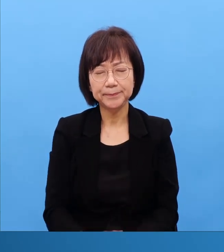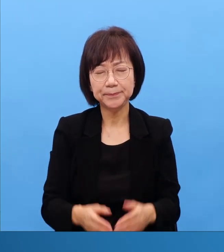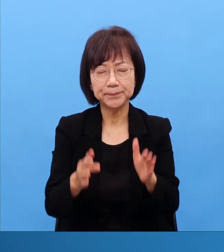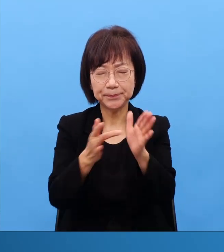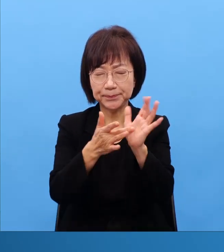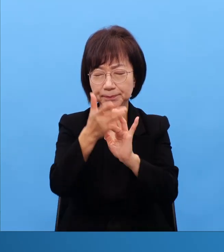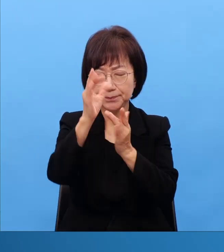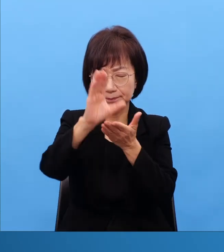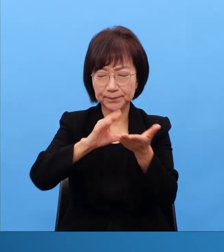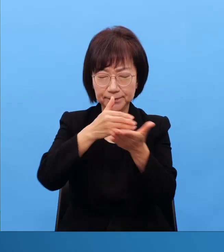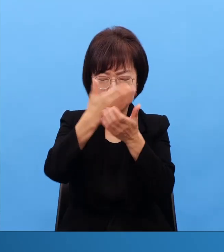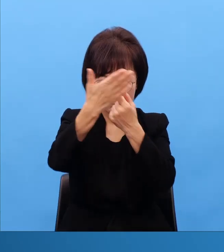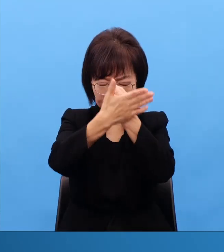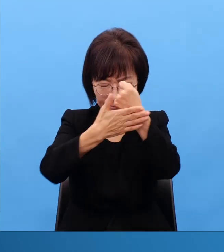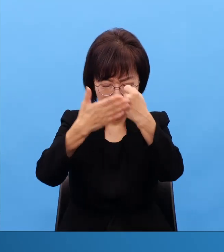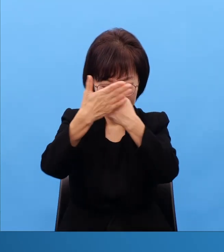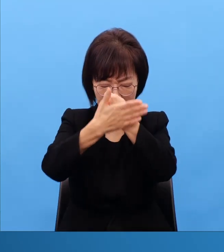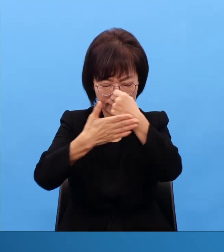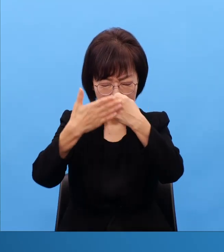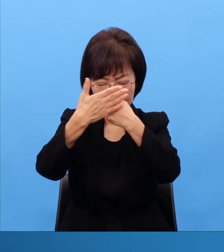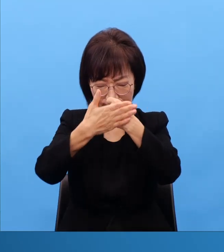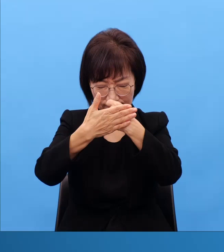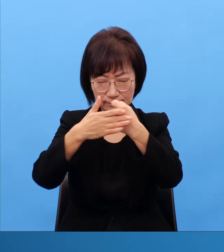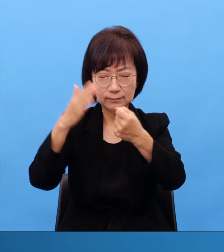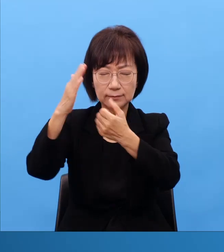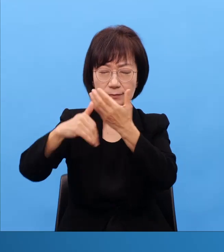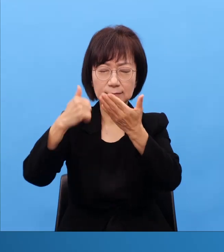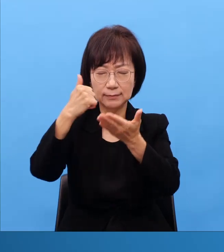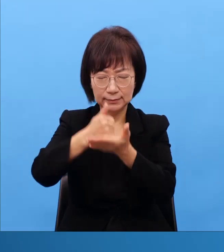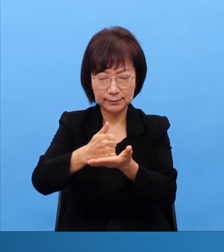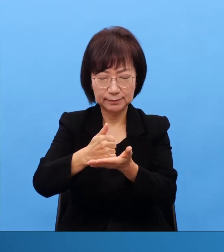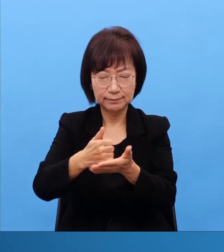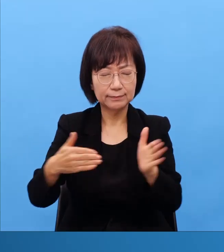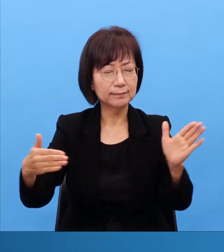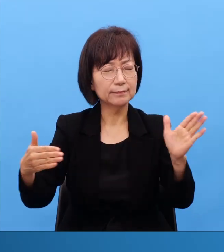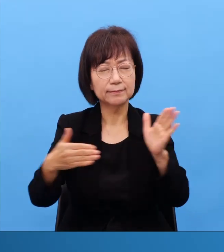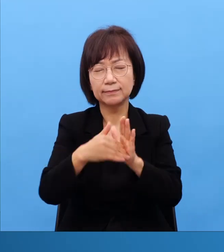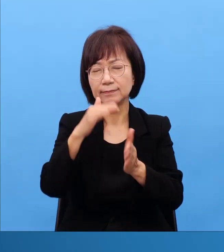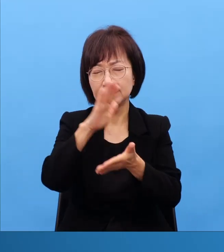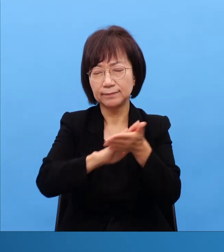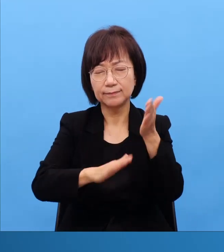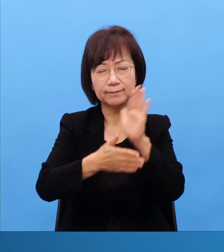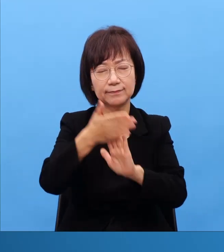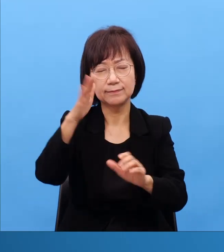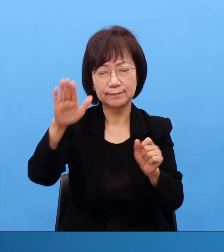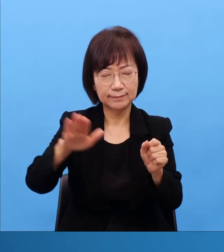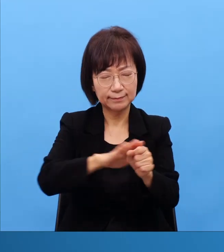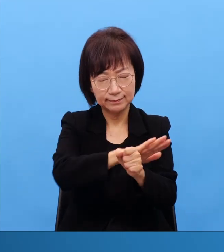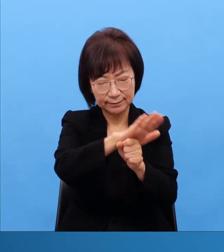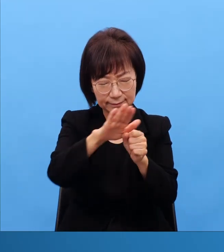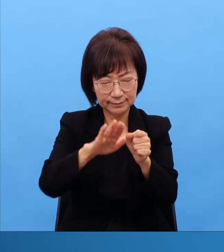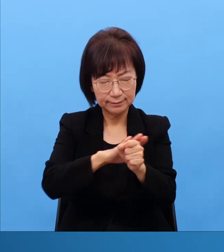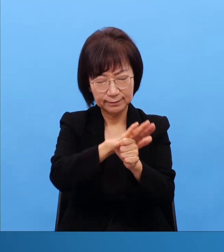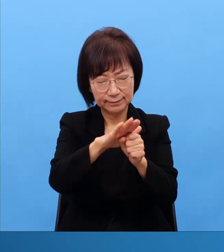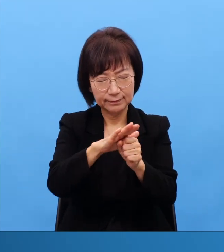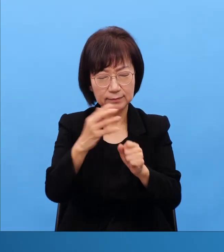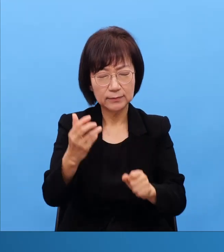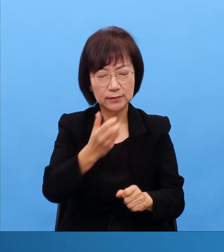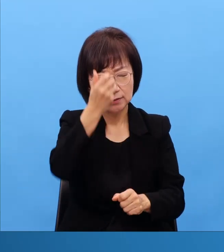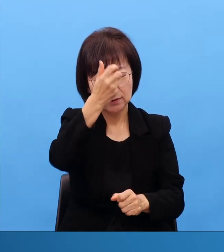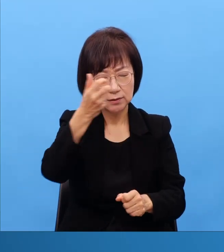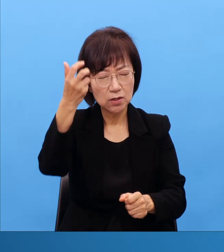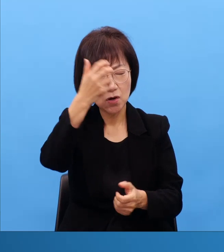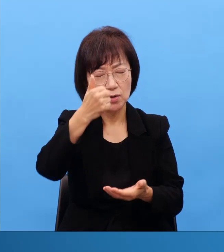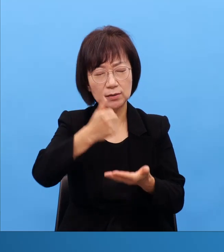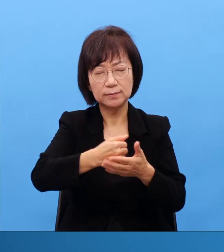예수 그리스도의 은혜와 And may the grace of our Lord Jesus Christ 하나님의 무한 사랑하심과 The limitless love of God 성령님의